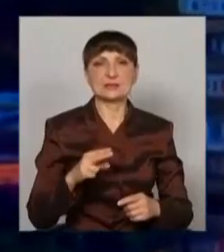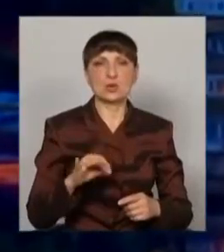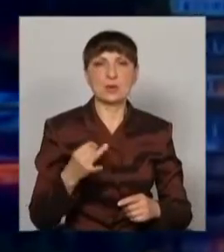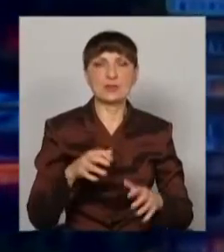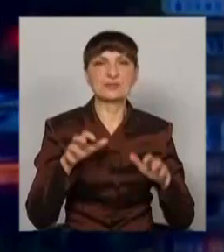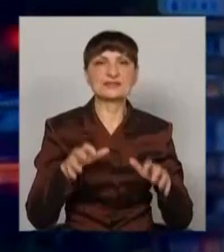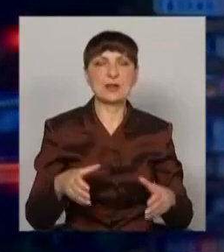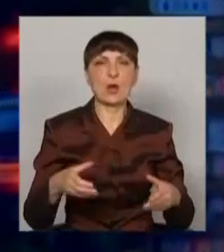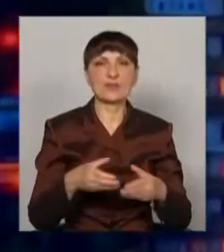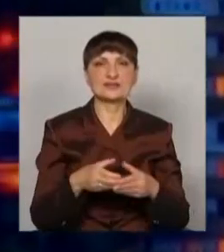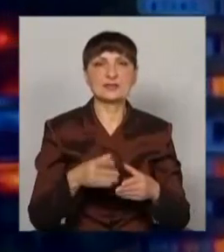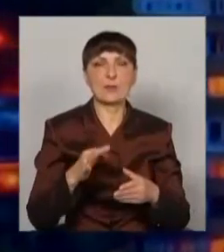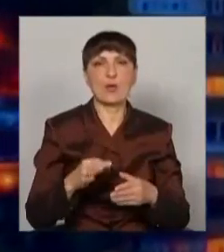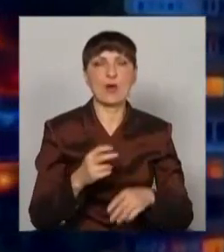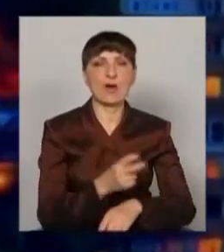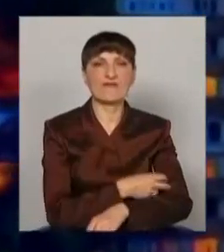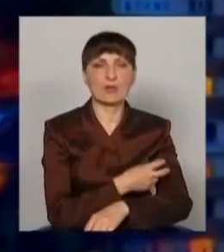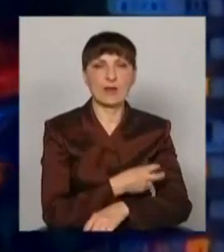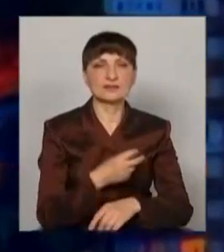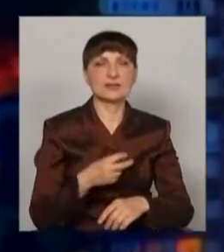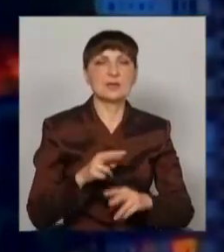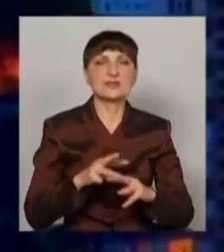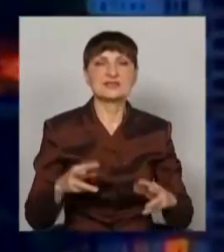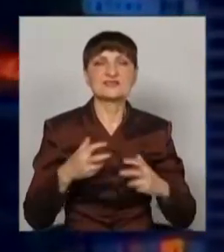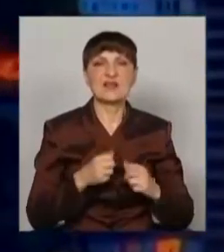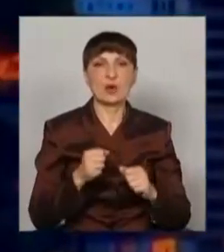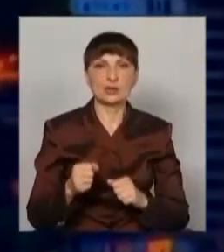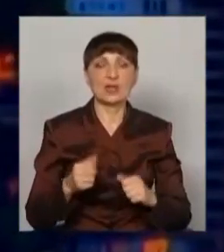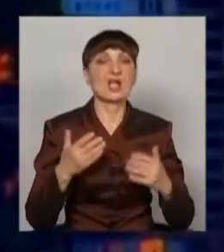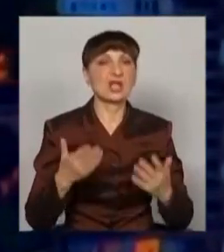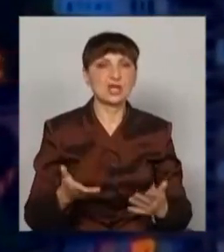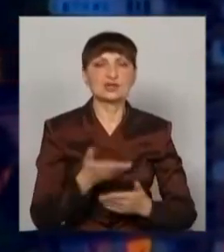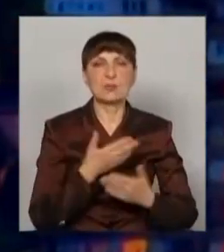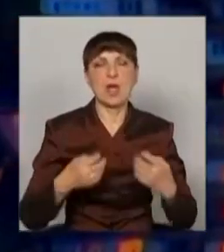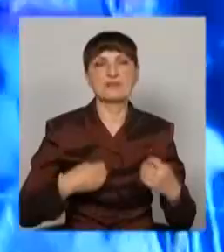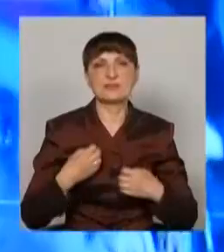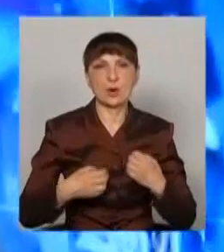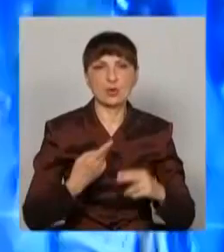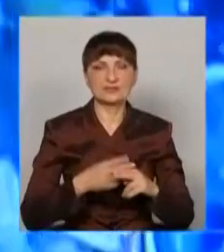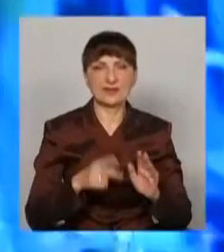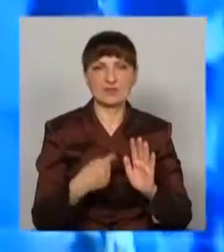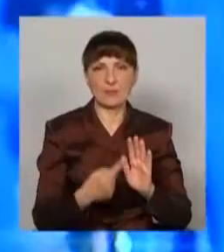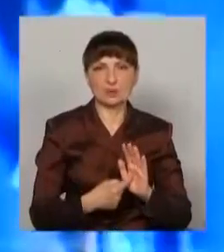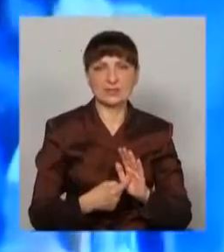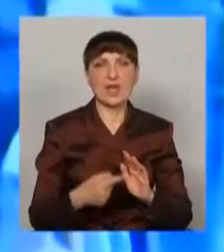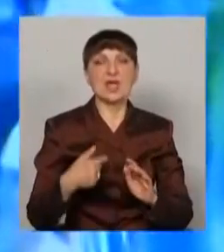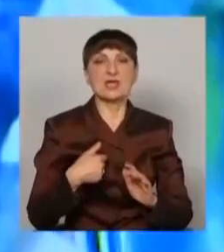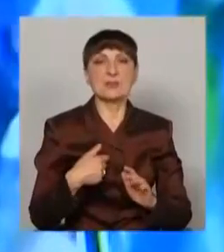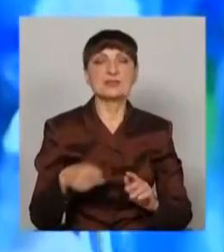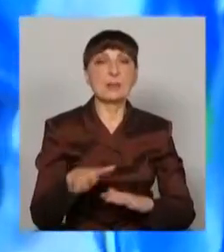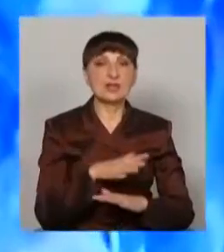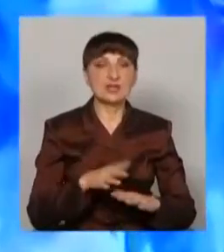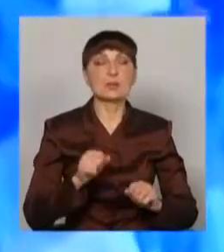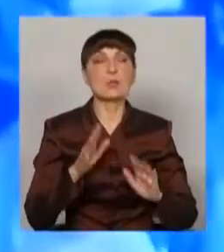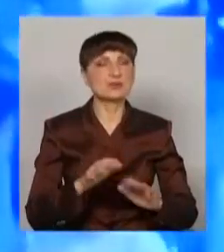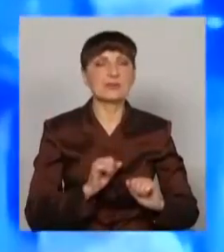председателем комитета по фармации в Министерстве здравоохранения. И, конечно же, мы обеспокоены такими вопросами. И мы та площадка, где мы